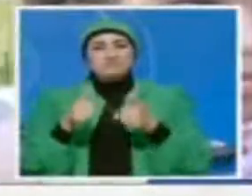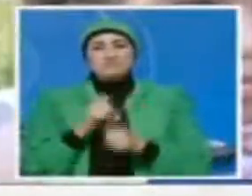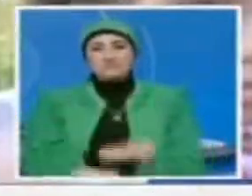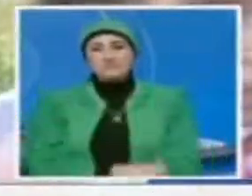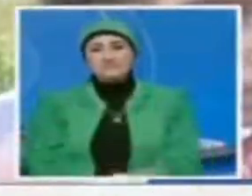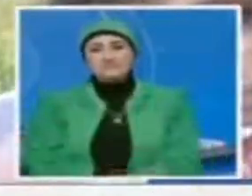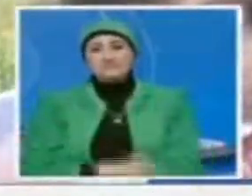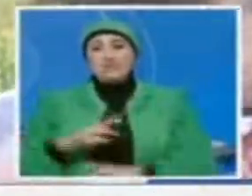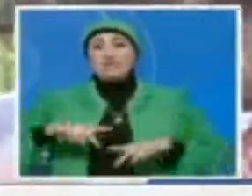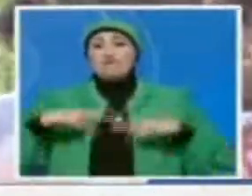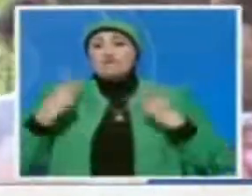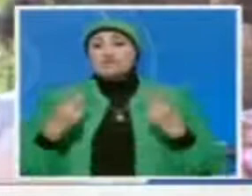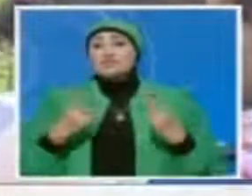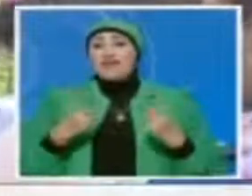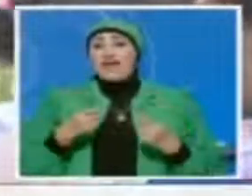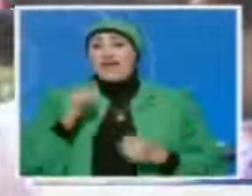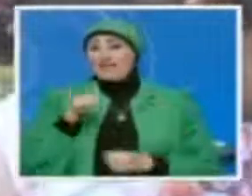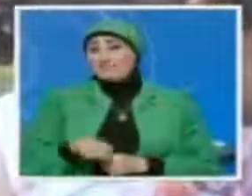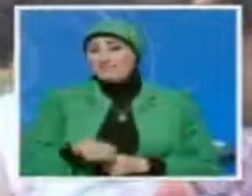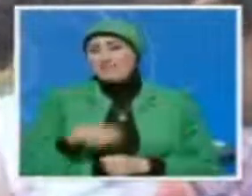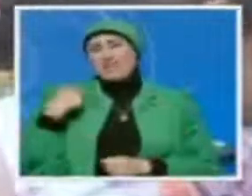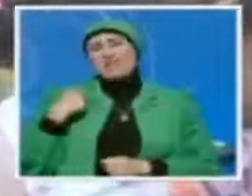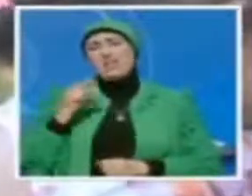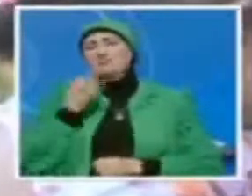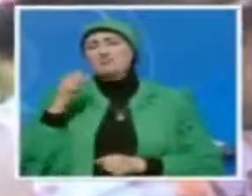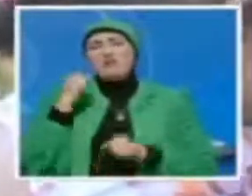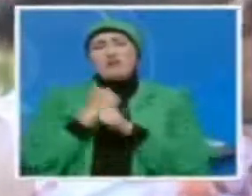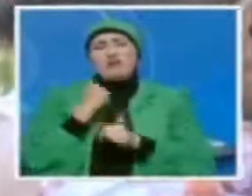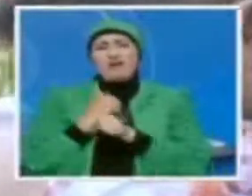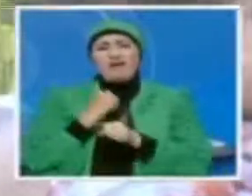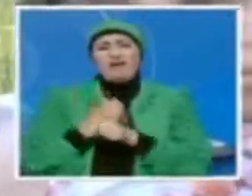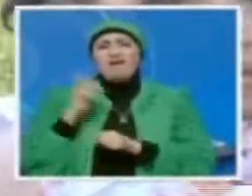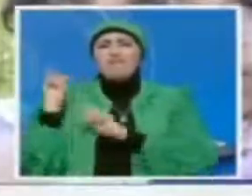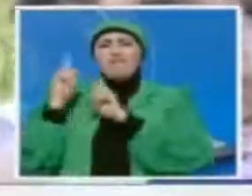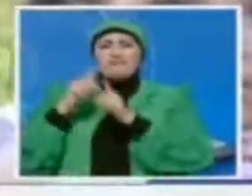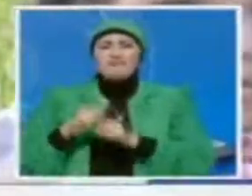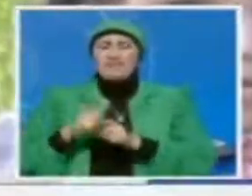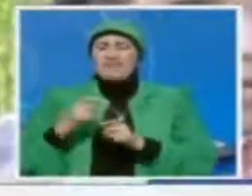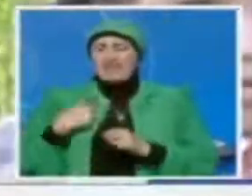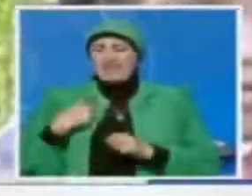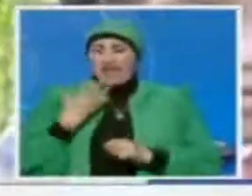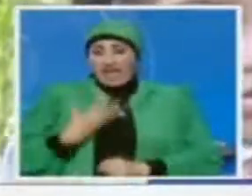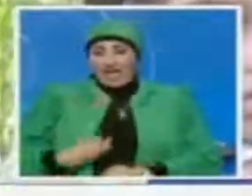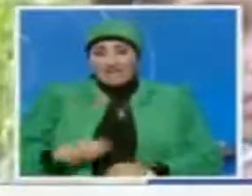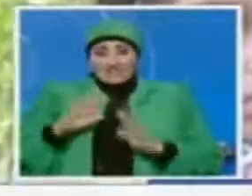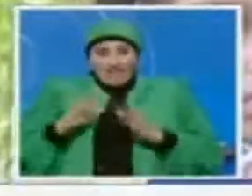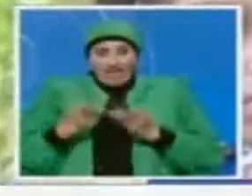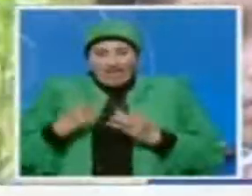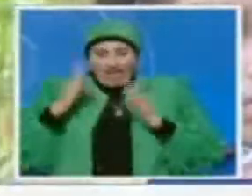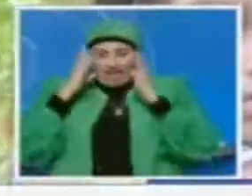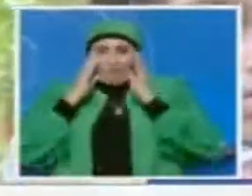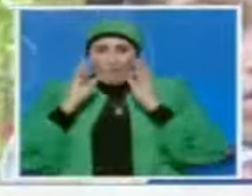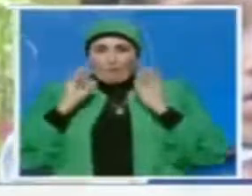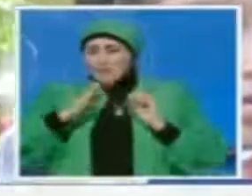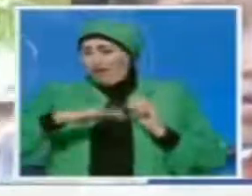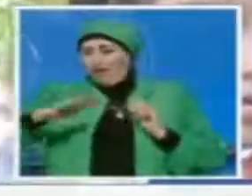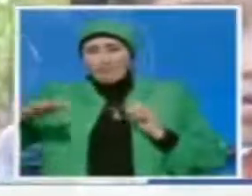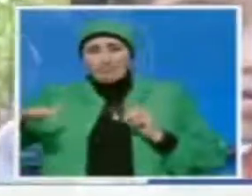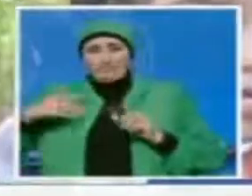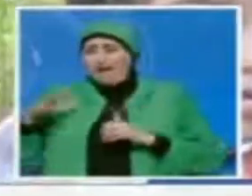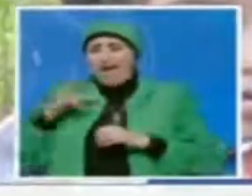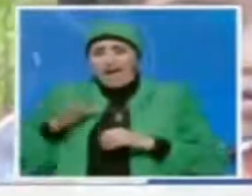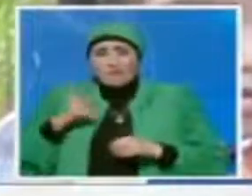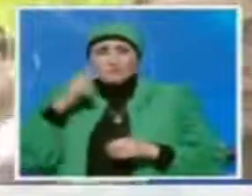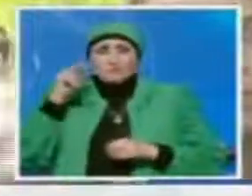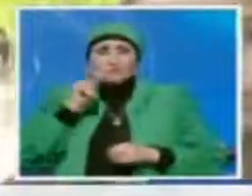فسحة وطول الشهر بنشتغل، ما بناخدش فرصة غير في العيد يعني، عشان العيال تتفسح وتفرج على الحيوانات